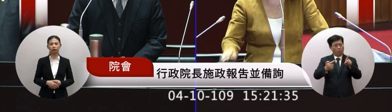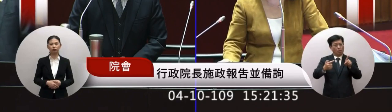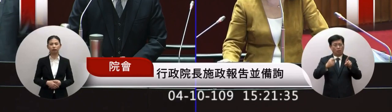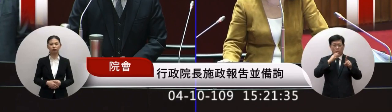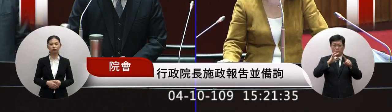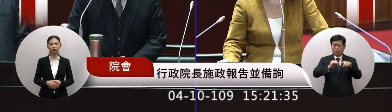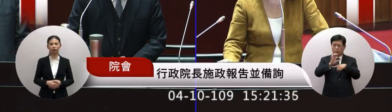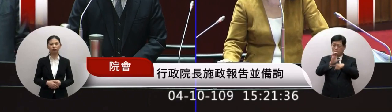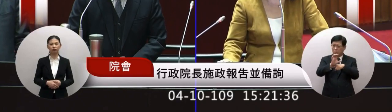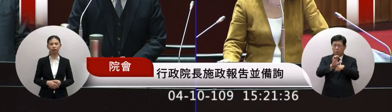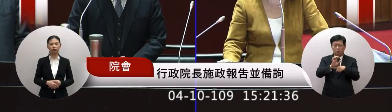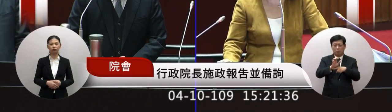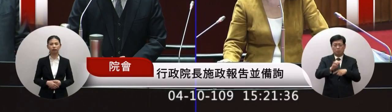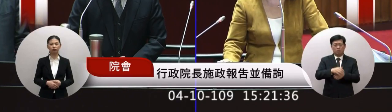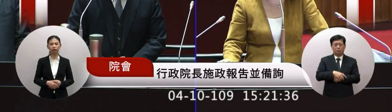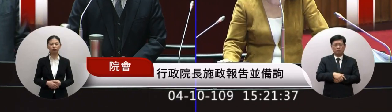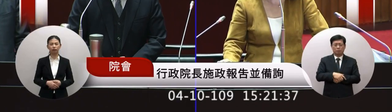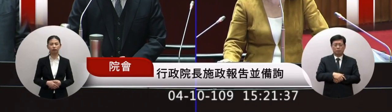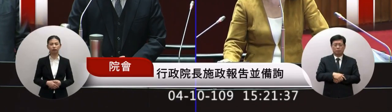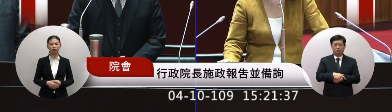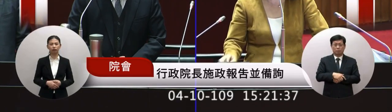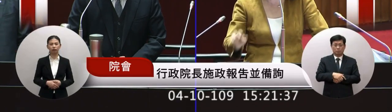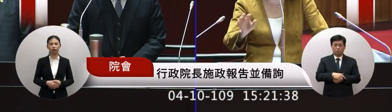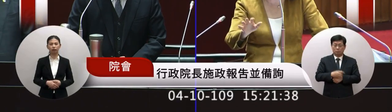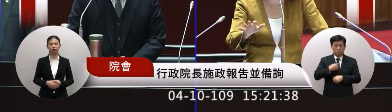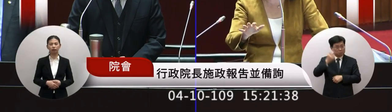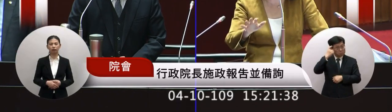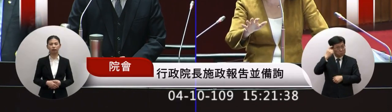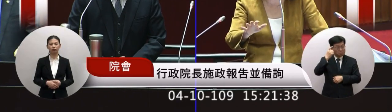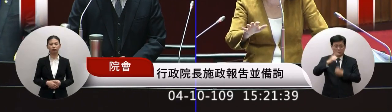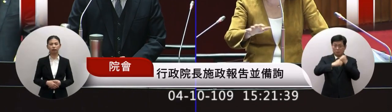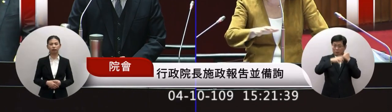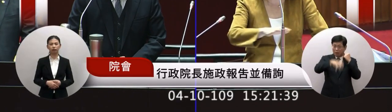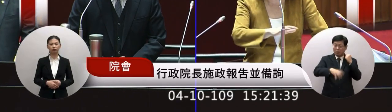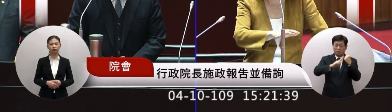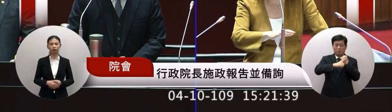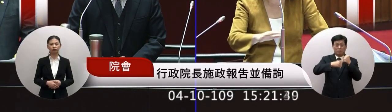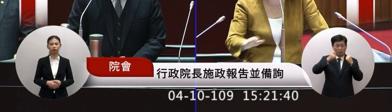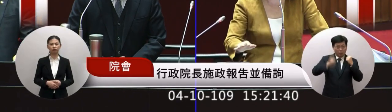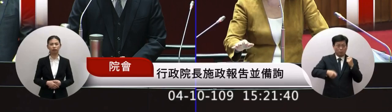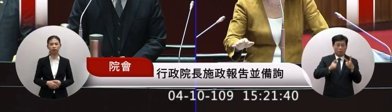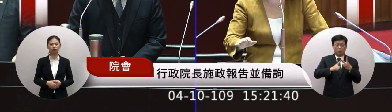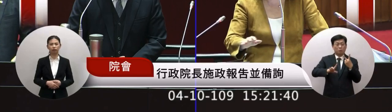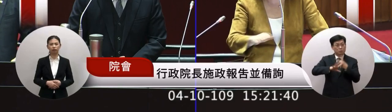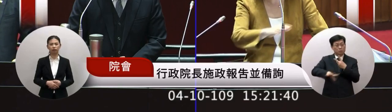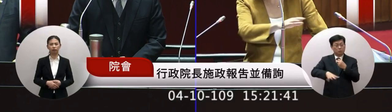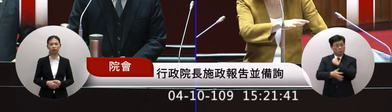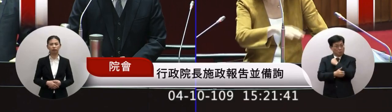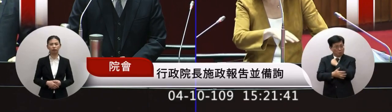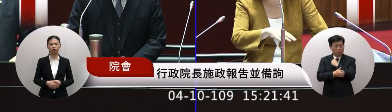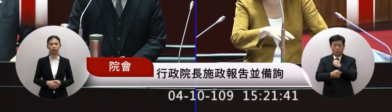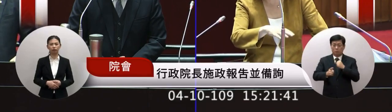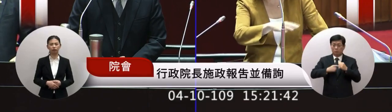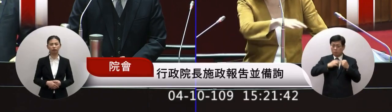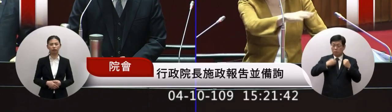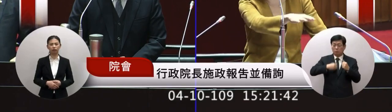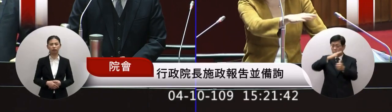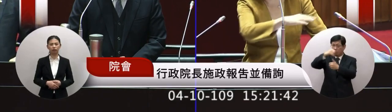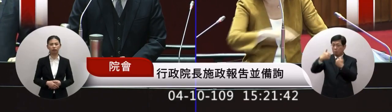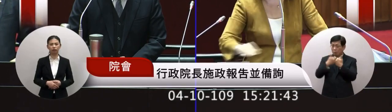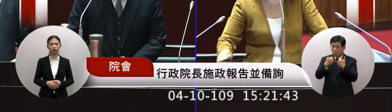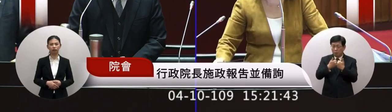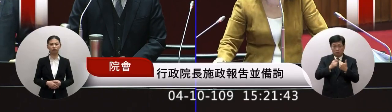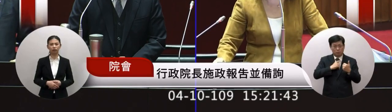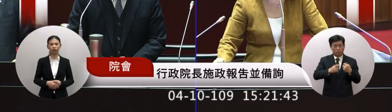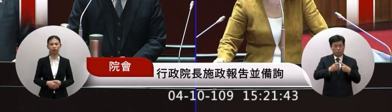有将近90%的。那试想，法院的法官还有法院的相关的人员，在开庭的时候，他是第